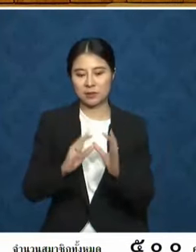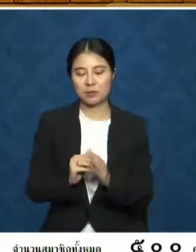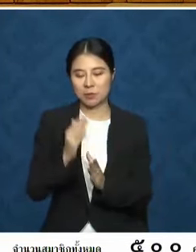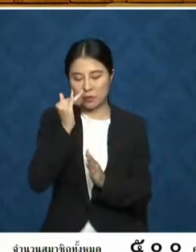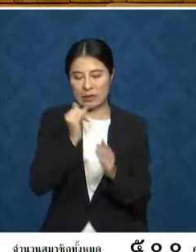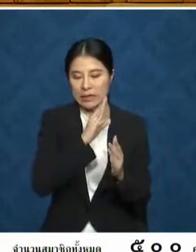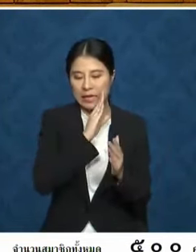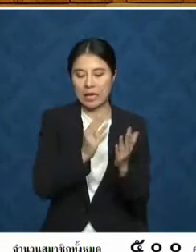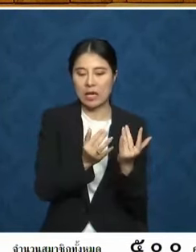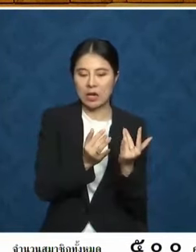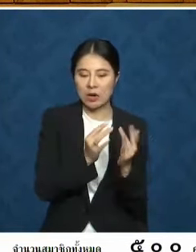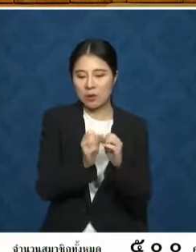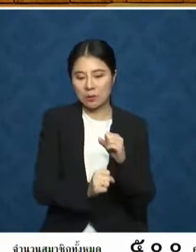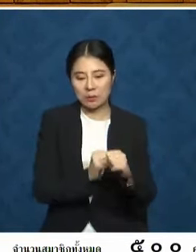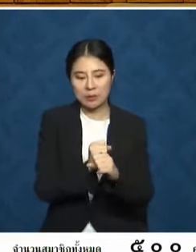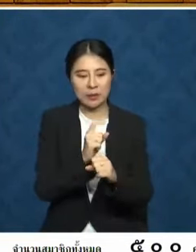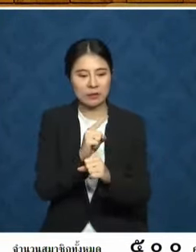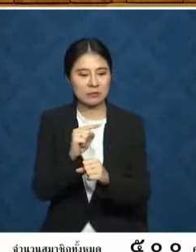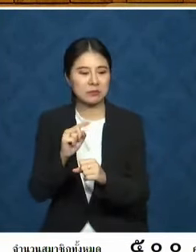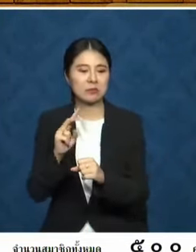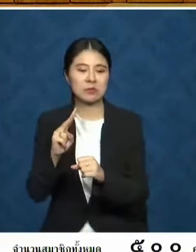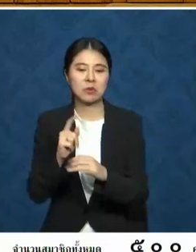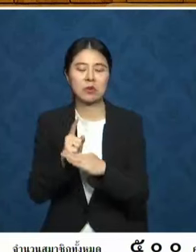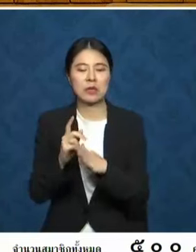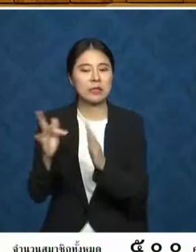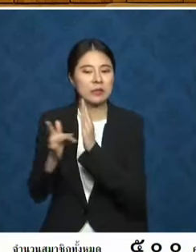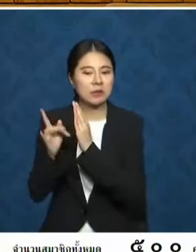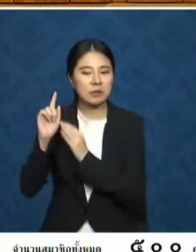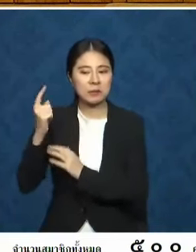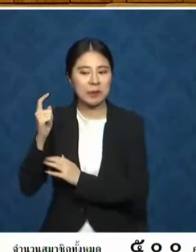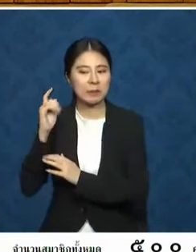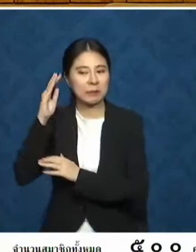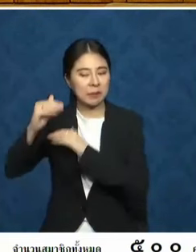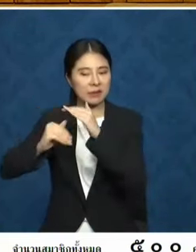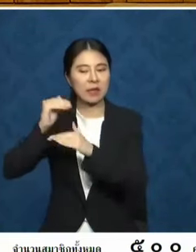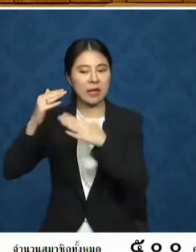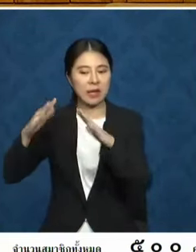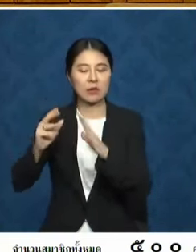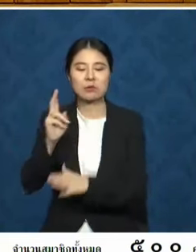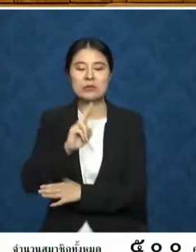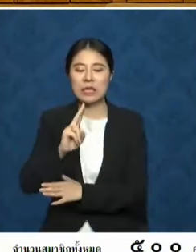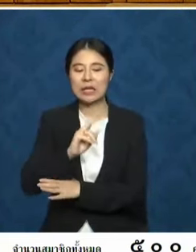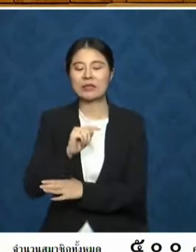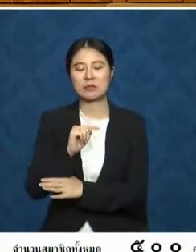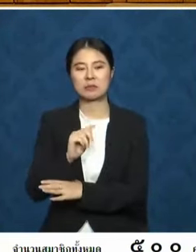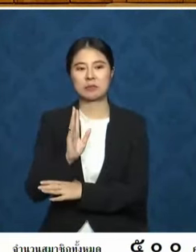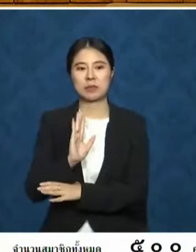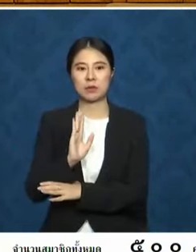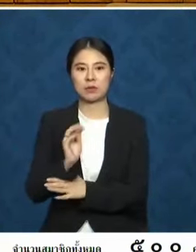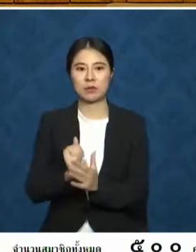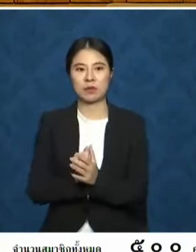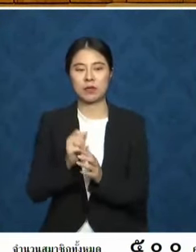ไ้อกปี สองปีก็จะไม่มีคนต้การสิทธบัตินั้แล้วเช่นเดียวกันนะครับสำหรับแผน